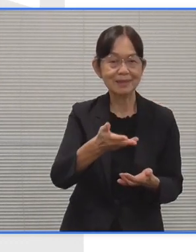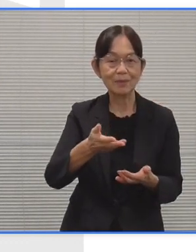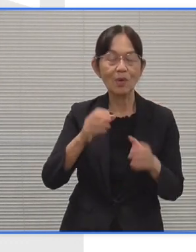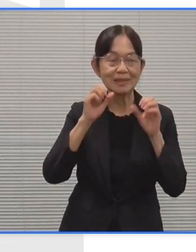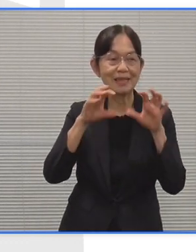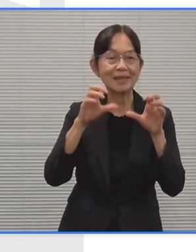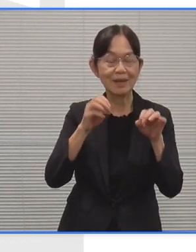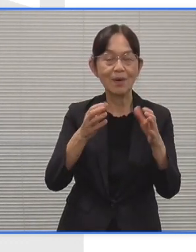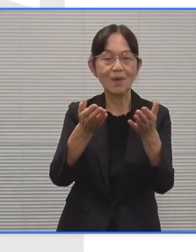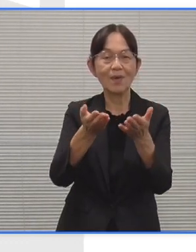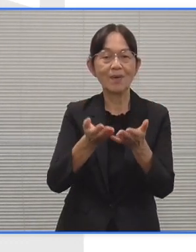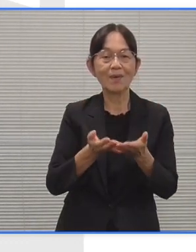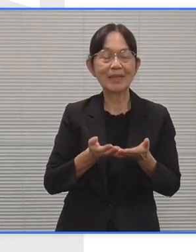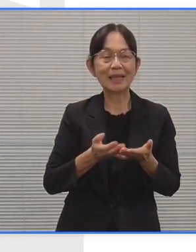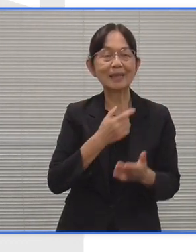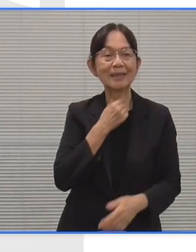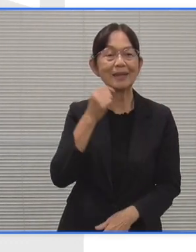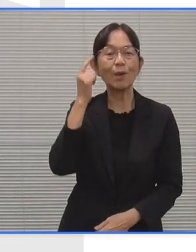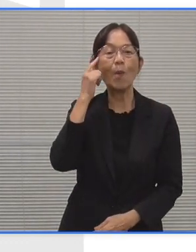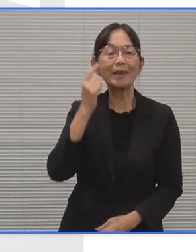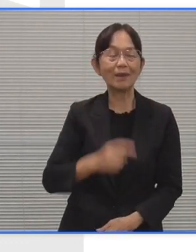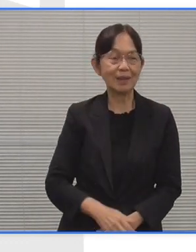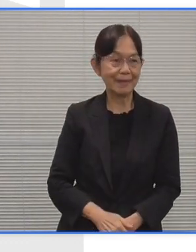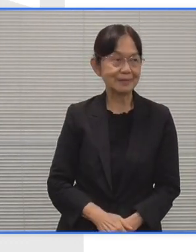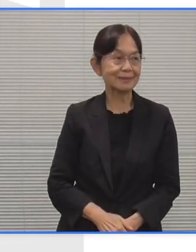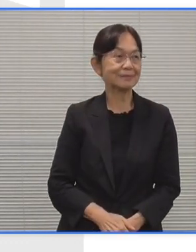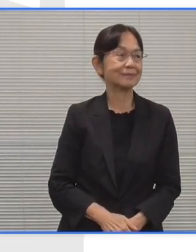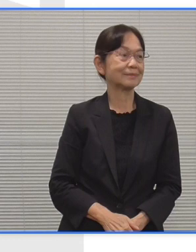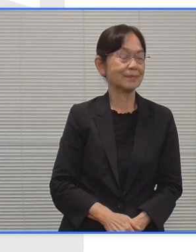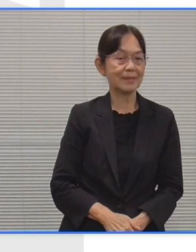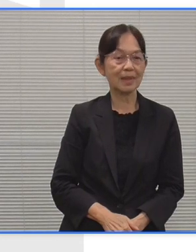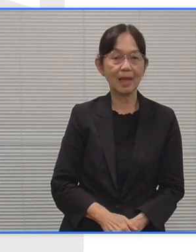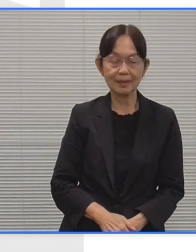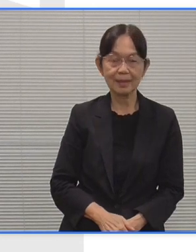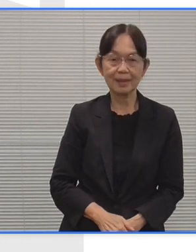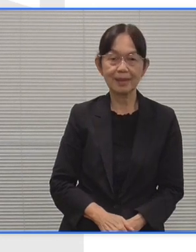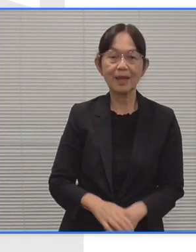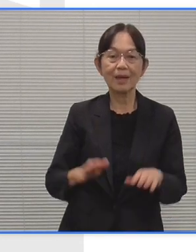いと思います。私からは以上です。 それではこ